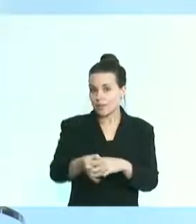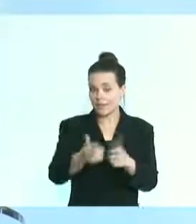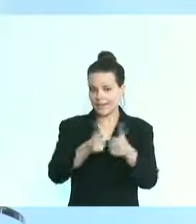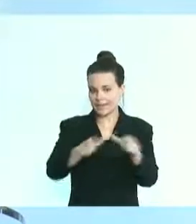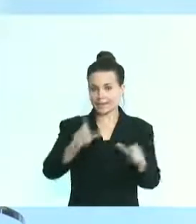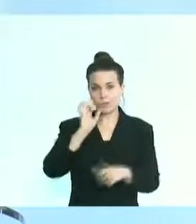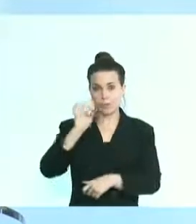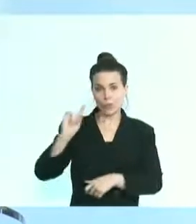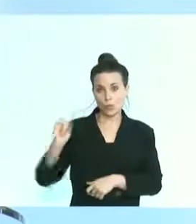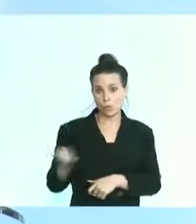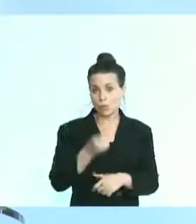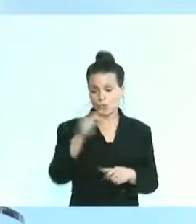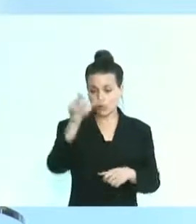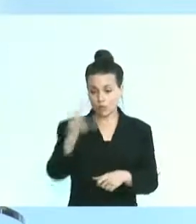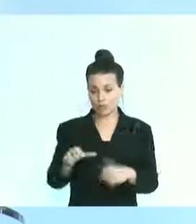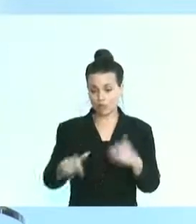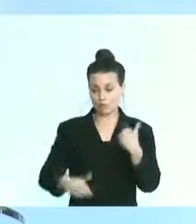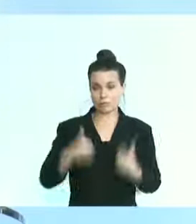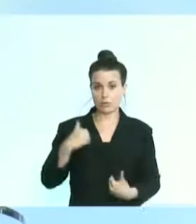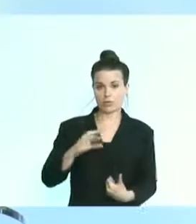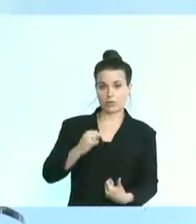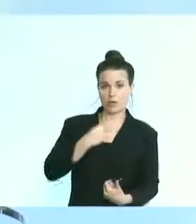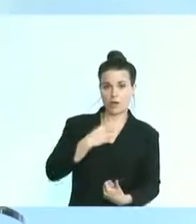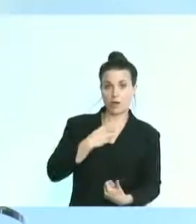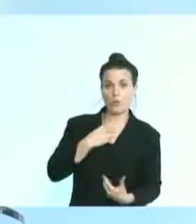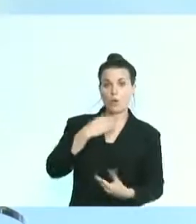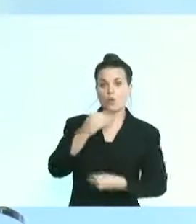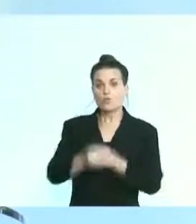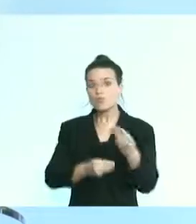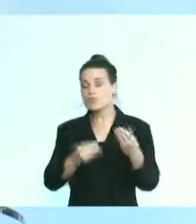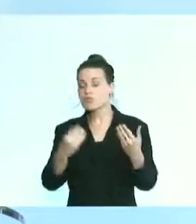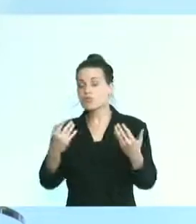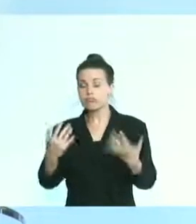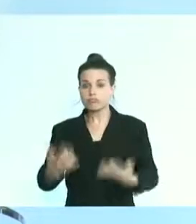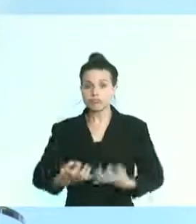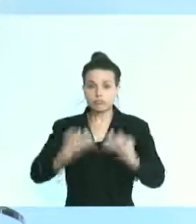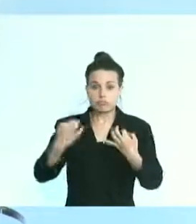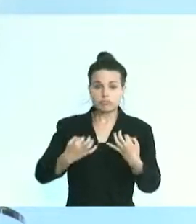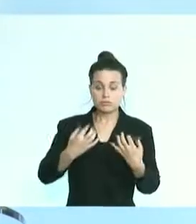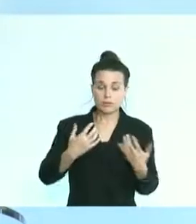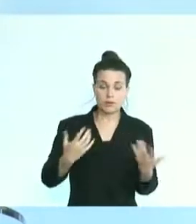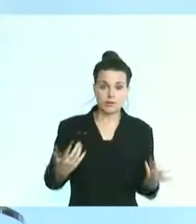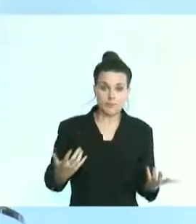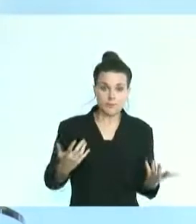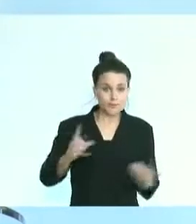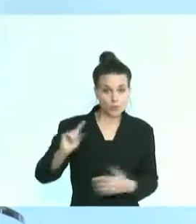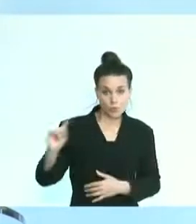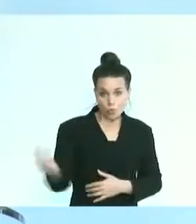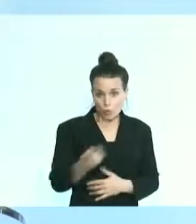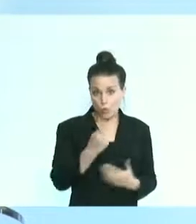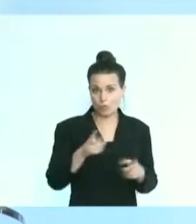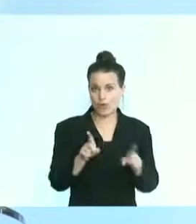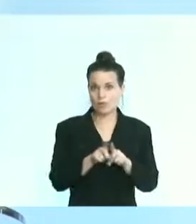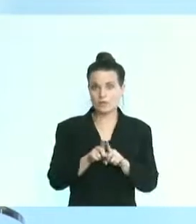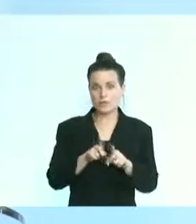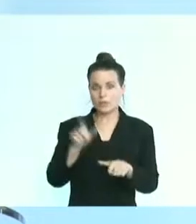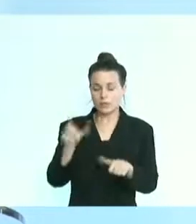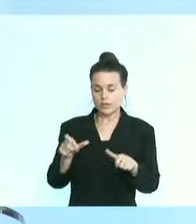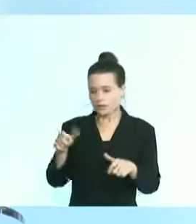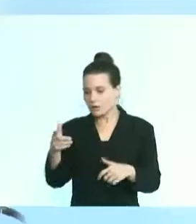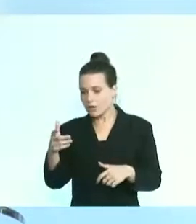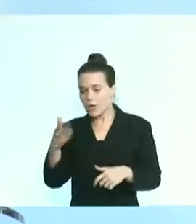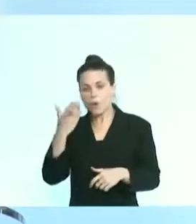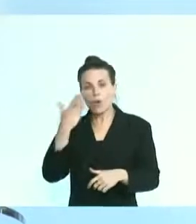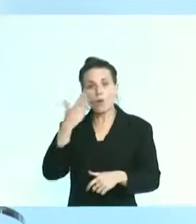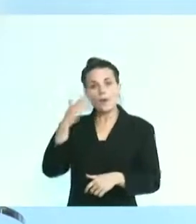monde, qu'on soit en situation de handicap ou pas, momentanément ou plus longuement, mais surtout elle touche tous ceux qu'on aime. Et à partir de là,